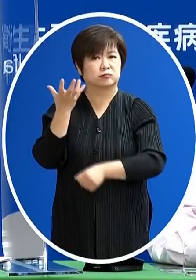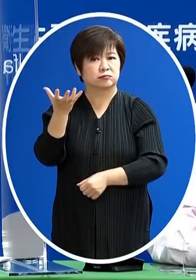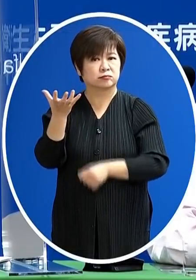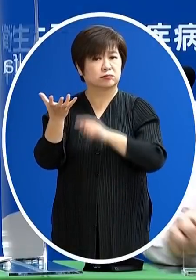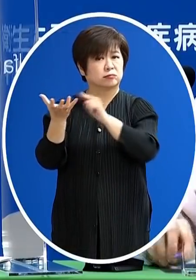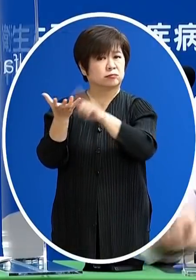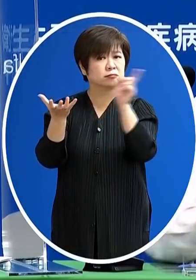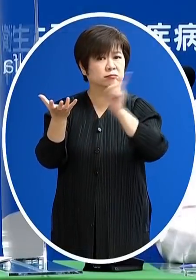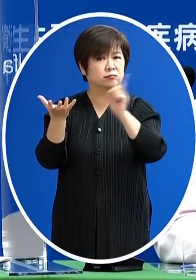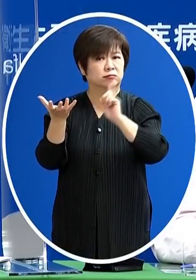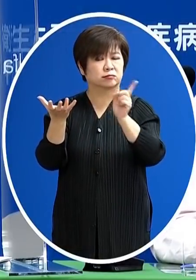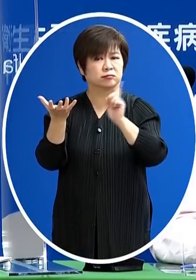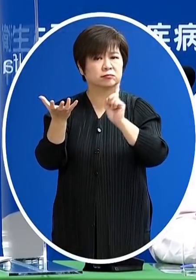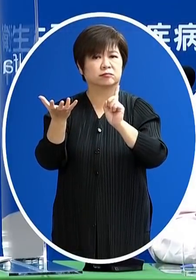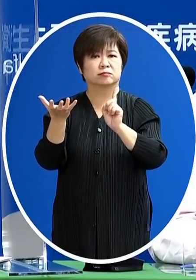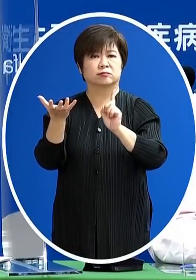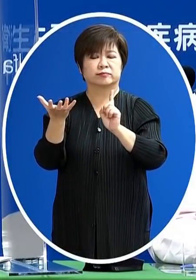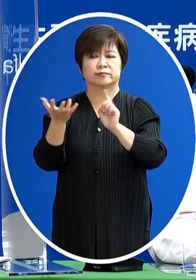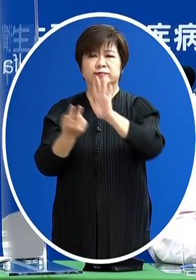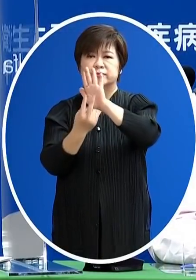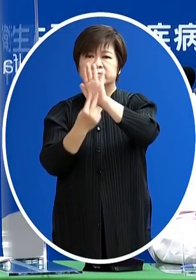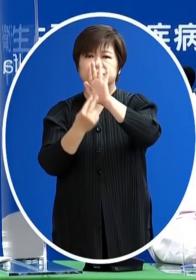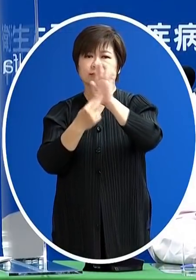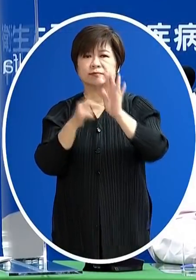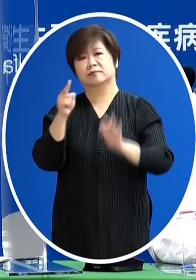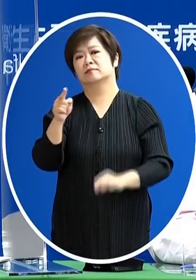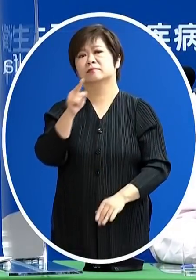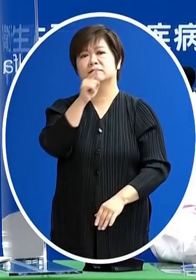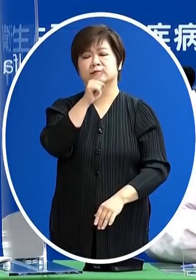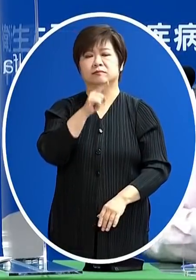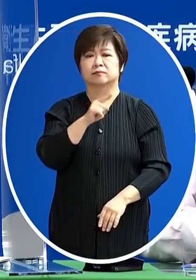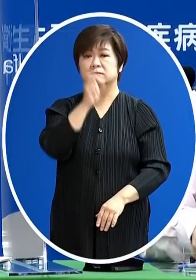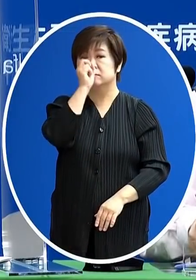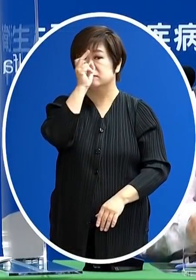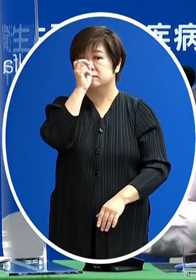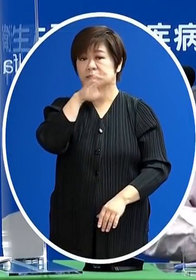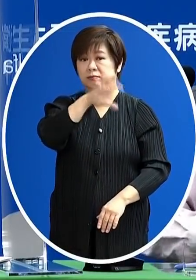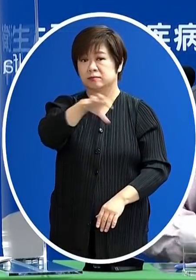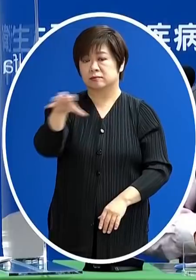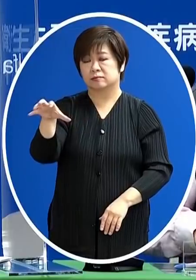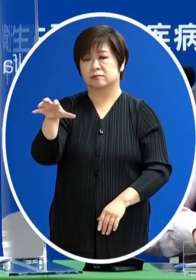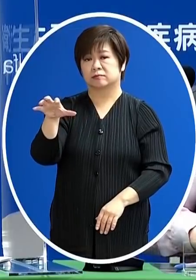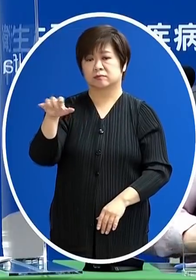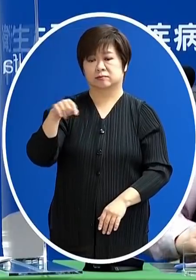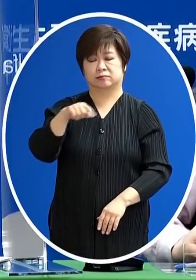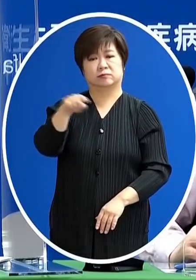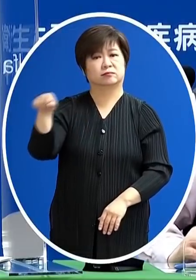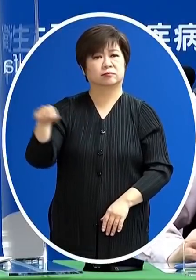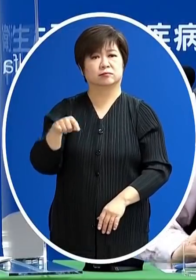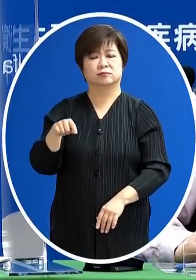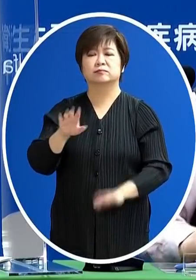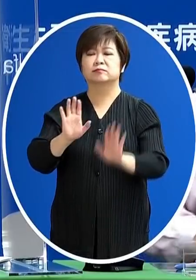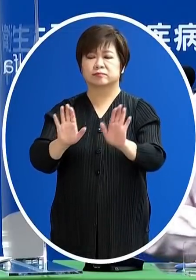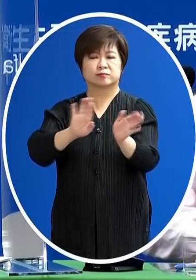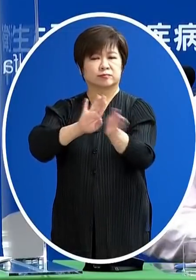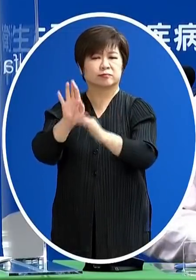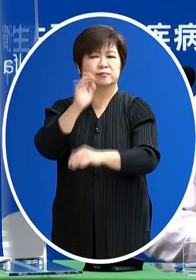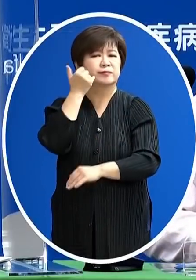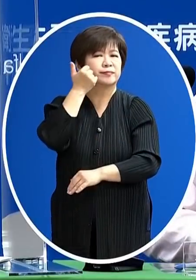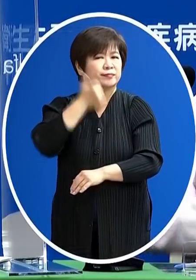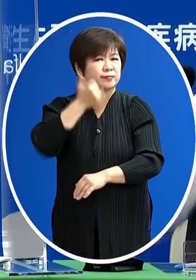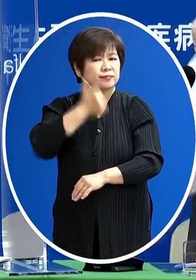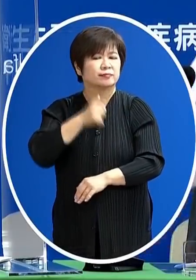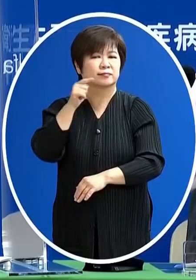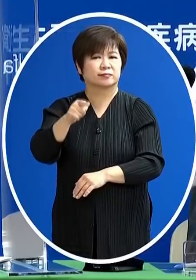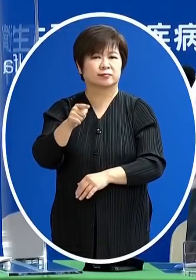就是相关是宜兰这个场所的相关，不是基隆某场所的